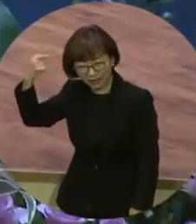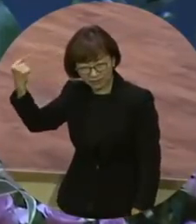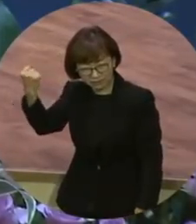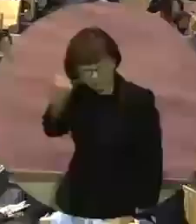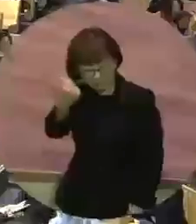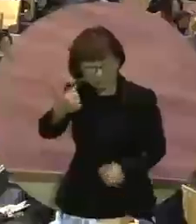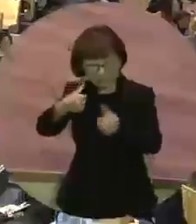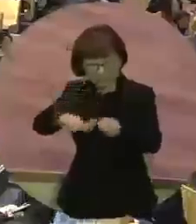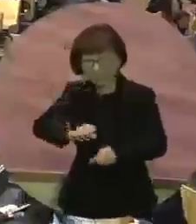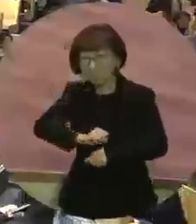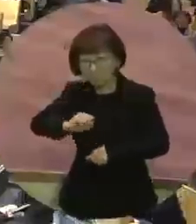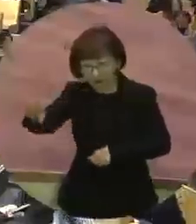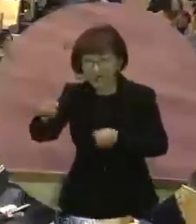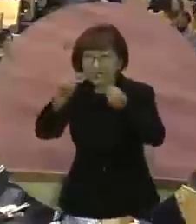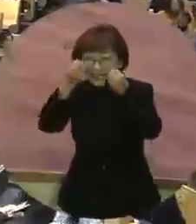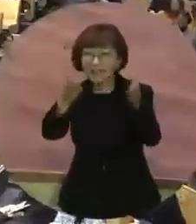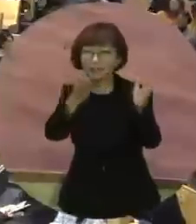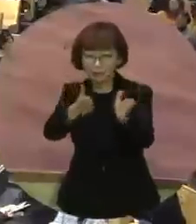갖춥시다.